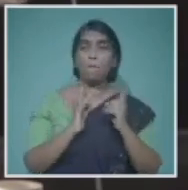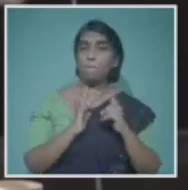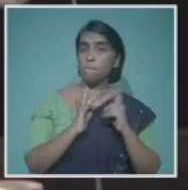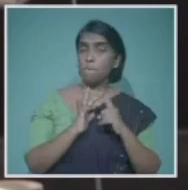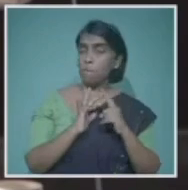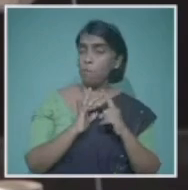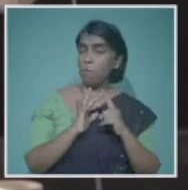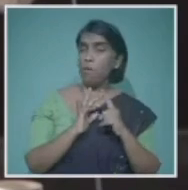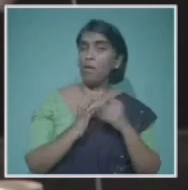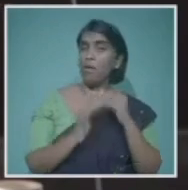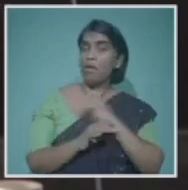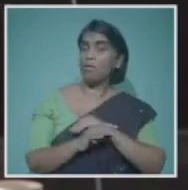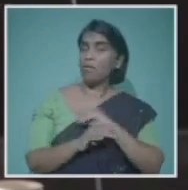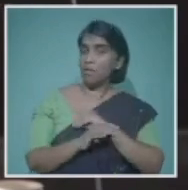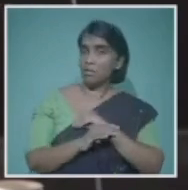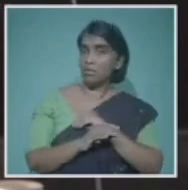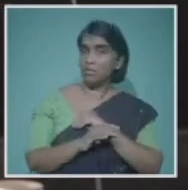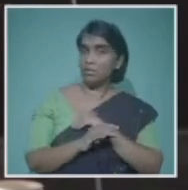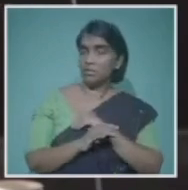ලැබෙන ආදායමෙන්